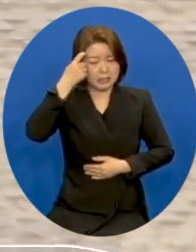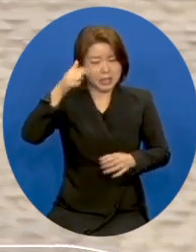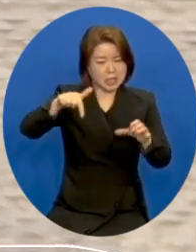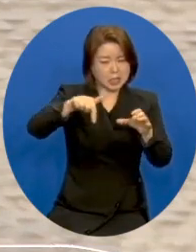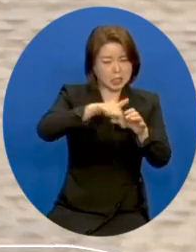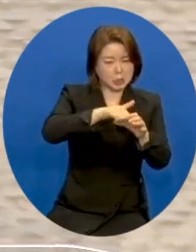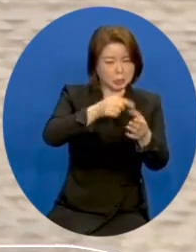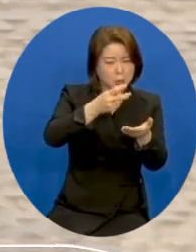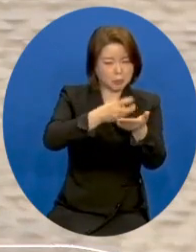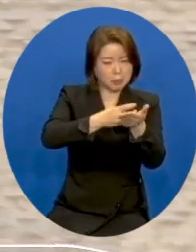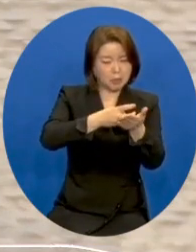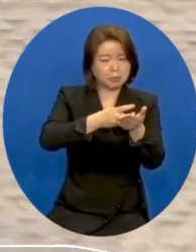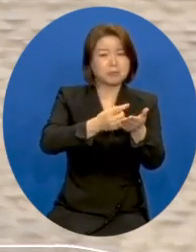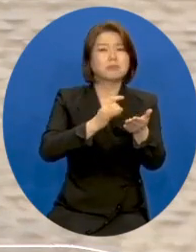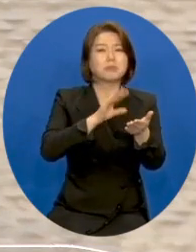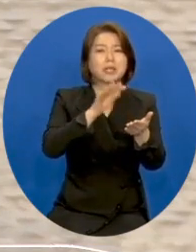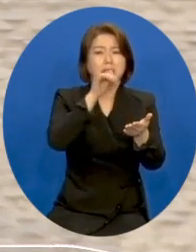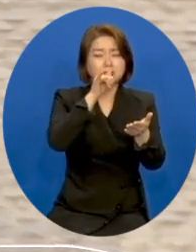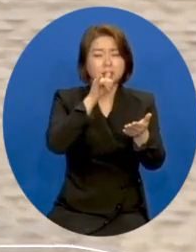지식일 뿐입니다.